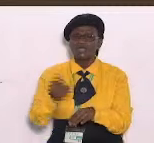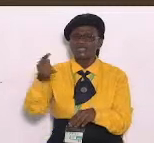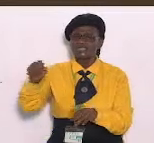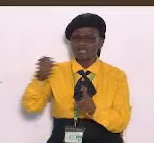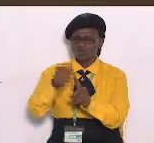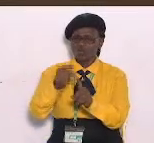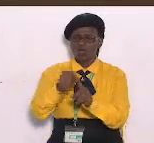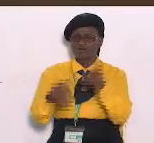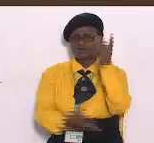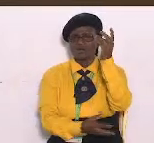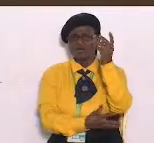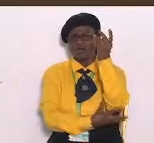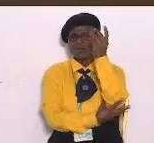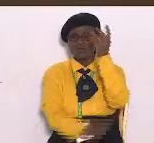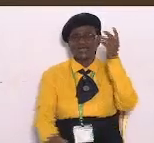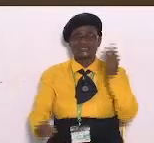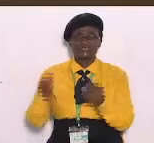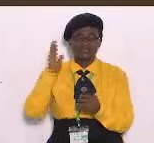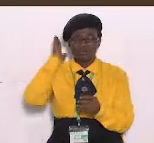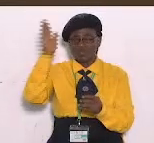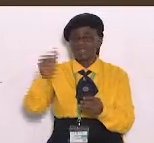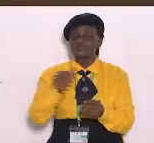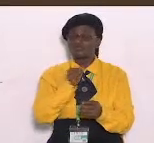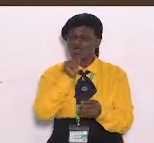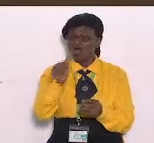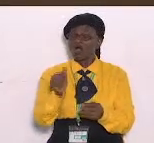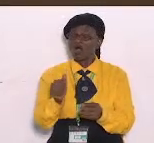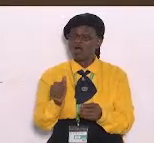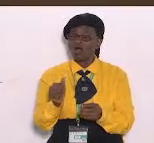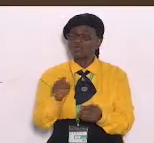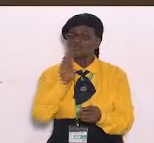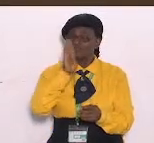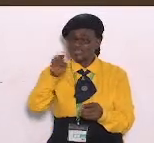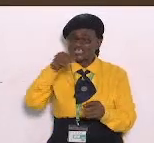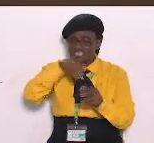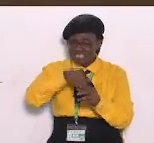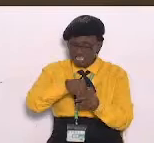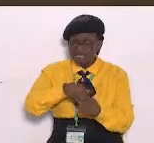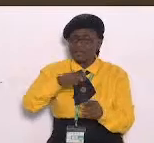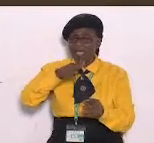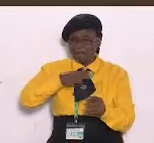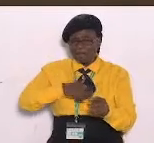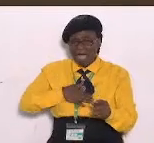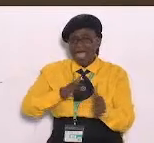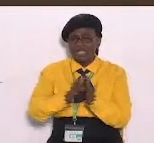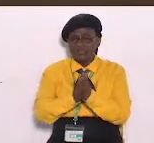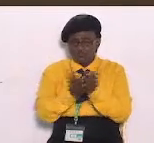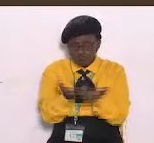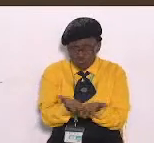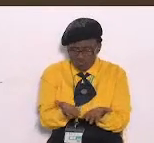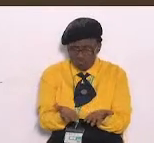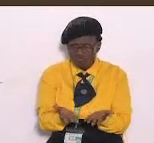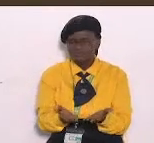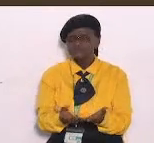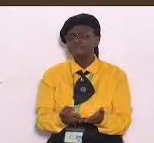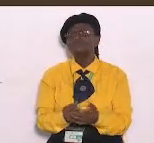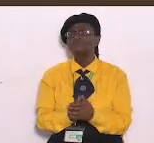nuit le mot pauvreté ne sera plus dans mon dictionnaire amen